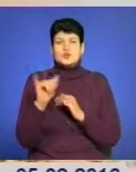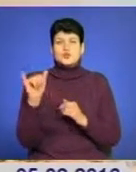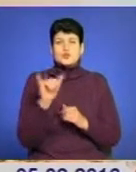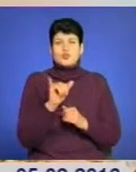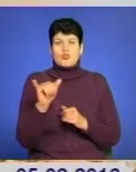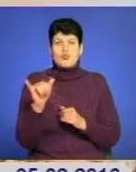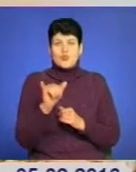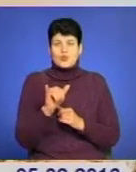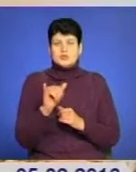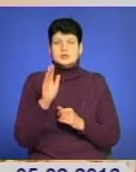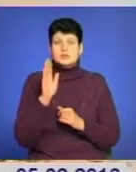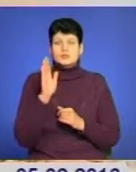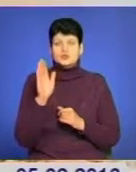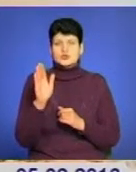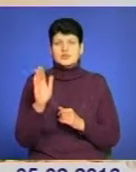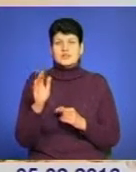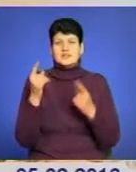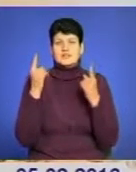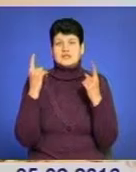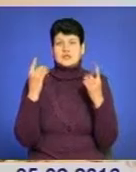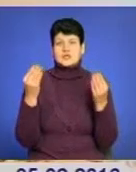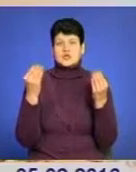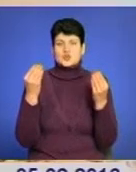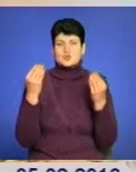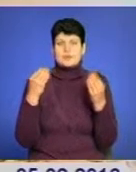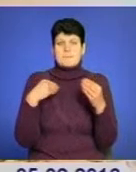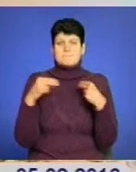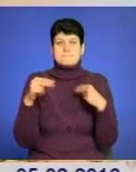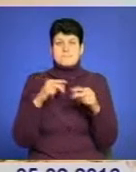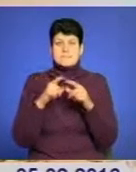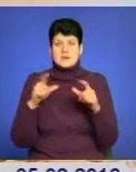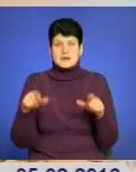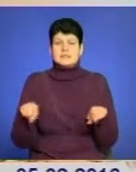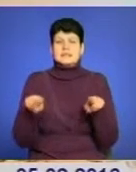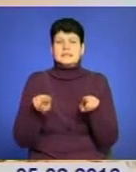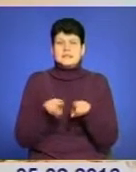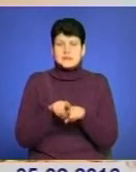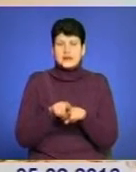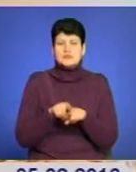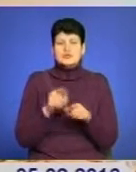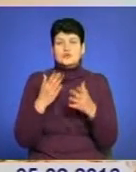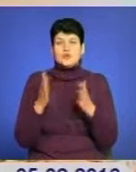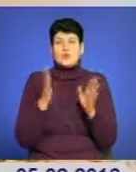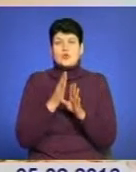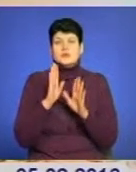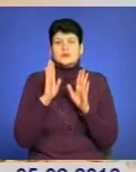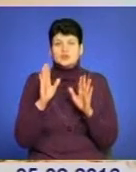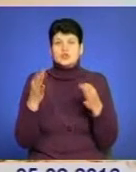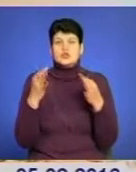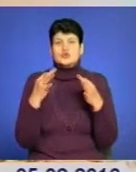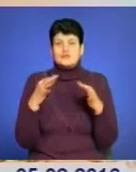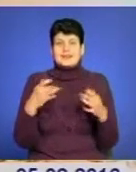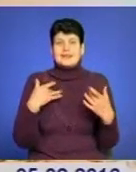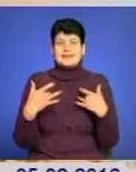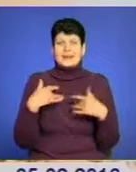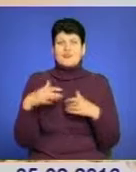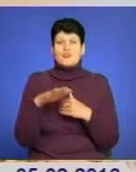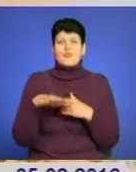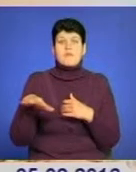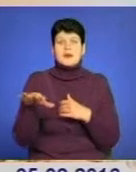суботи. Вони будуть під великими супермаркетами в місті. Також, очевидно, якщо погода буде дозволяти, то на театральному